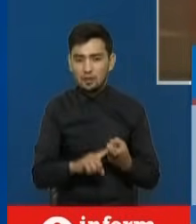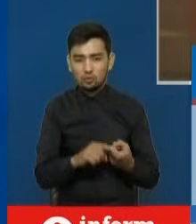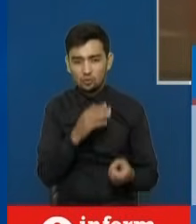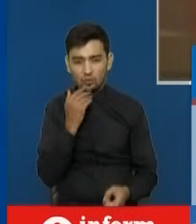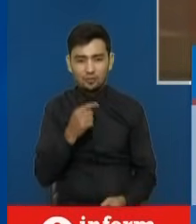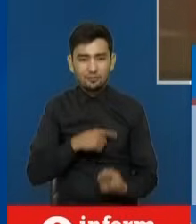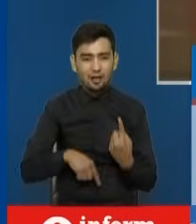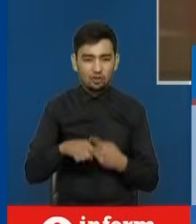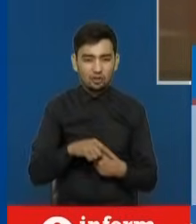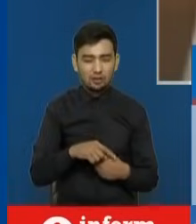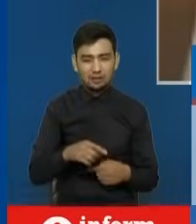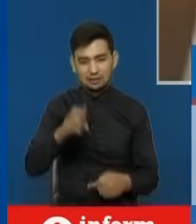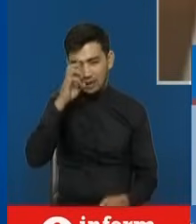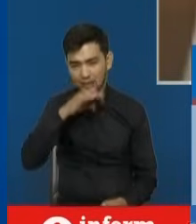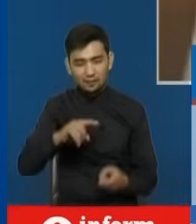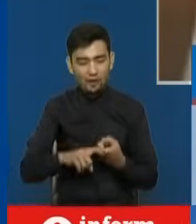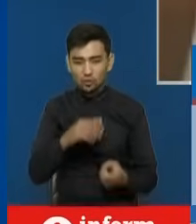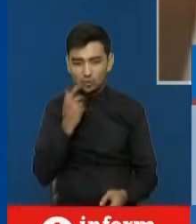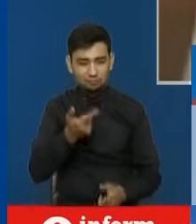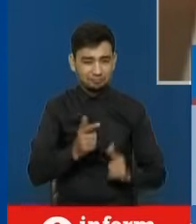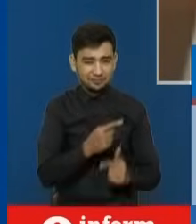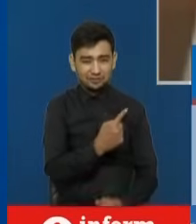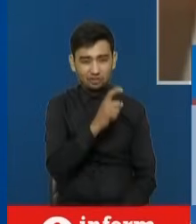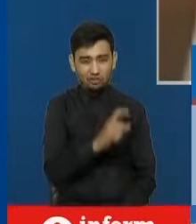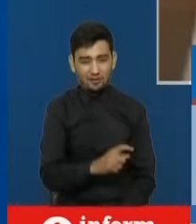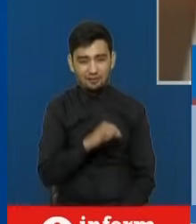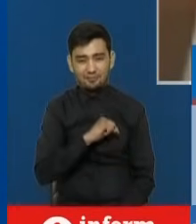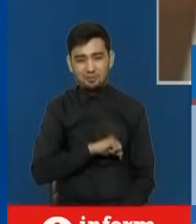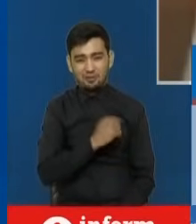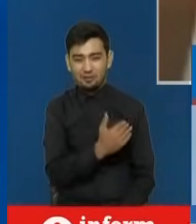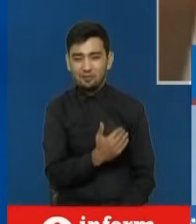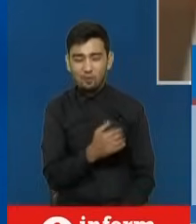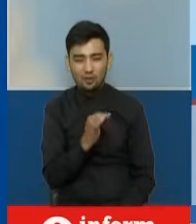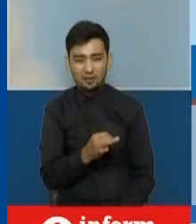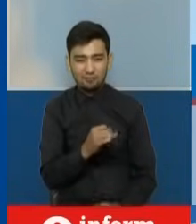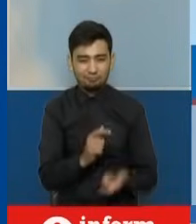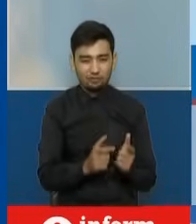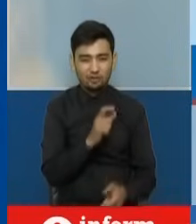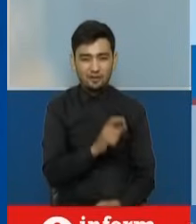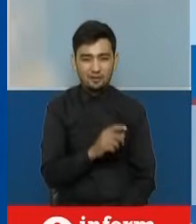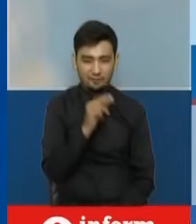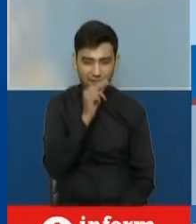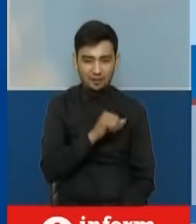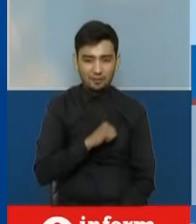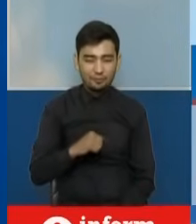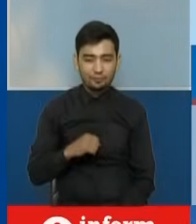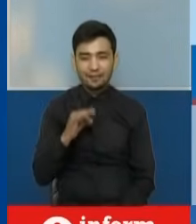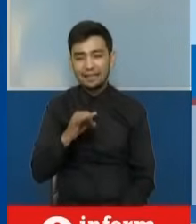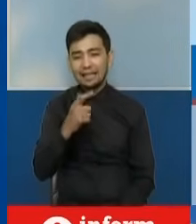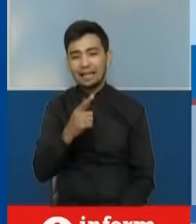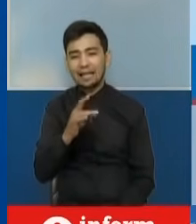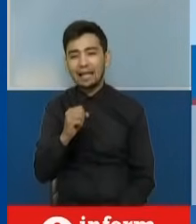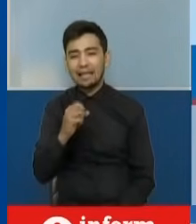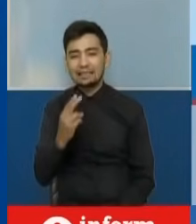с нашей страной. Это конкретное поведение конкретного человека. Казахстанцы прославились и в Греции.